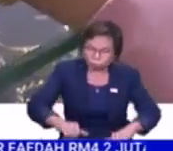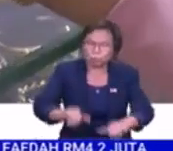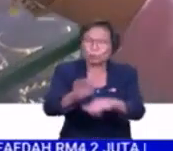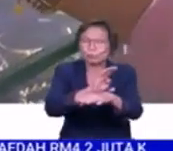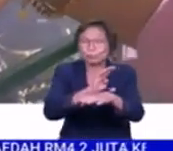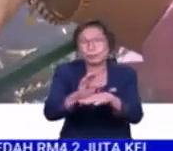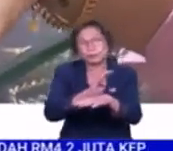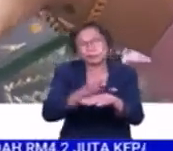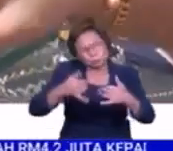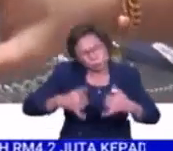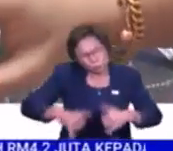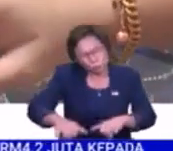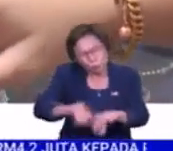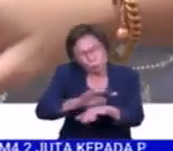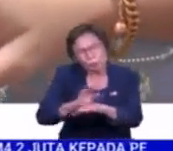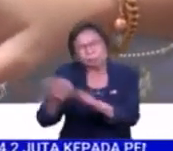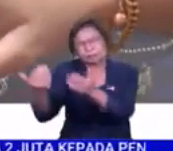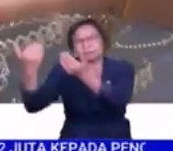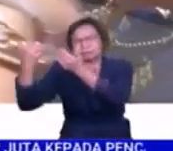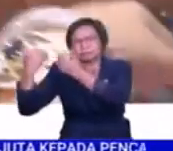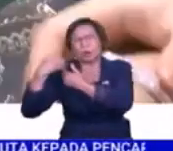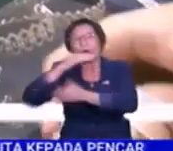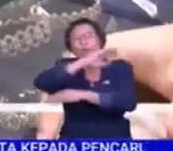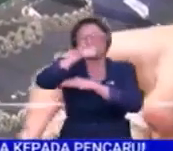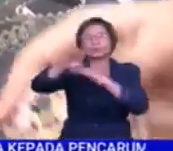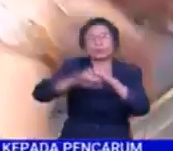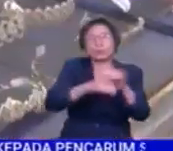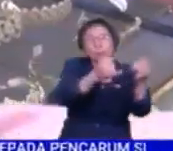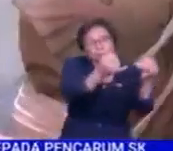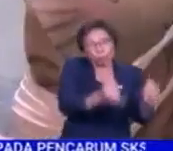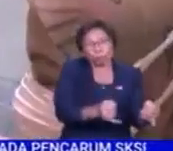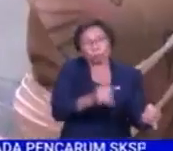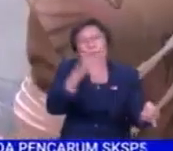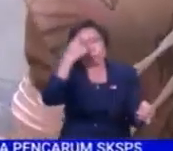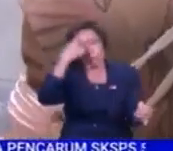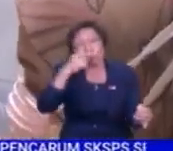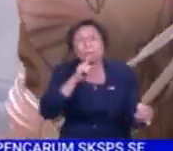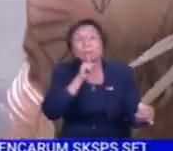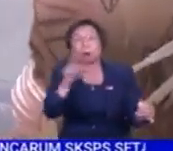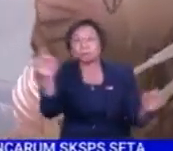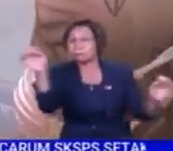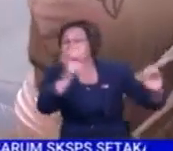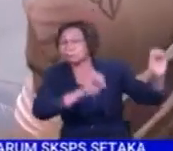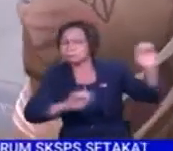operasi perniagaan menjadi tanggungjawab semua individu memastikan tiada